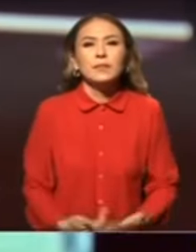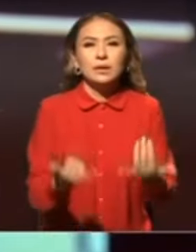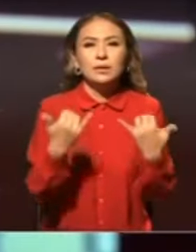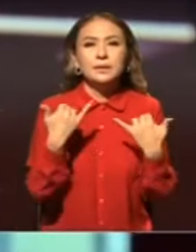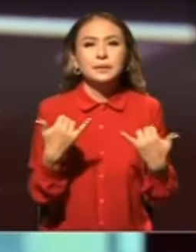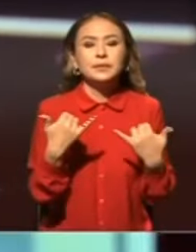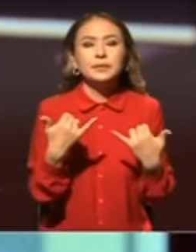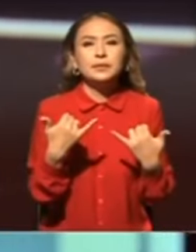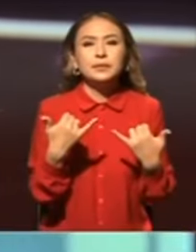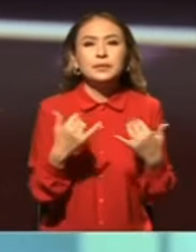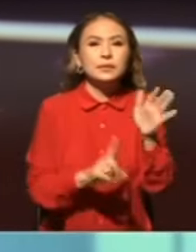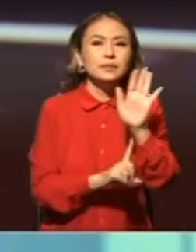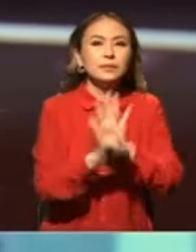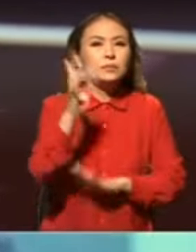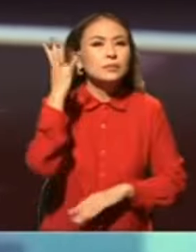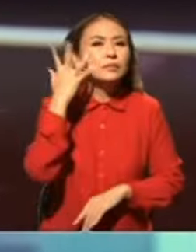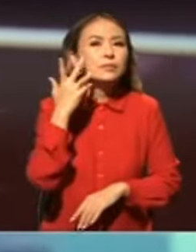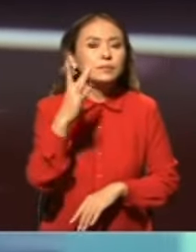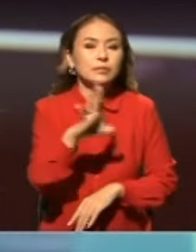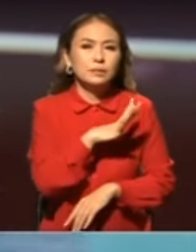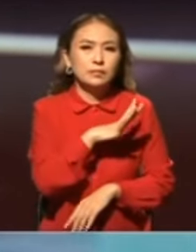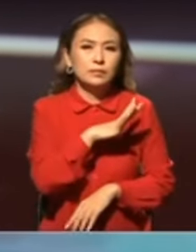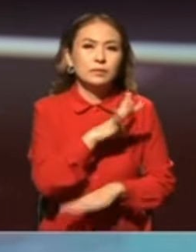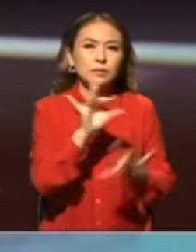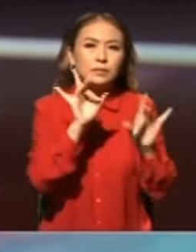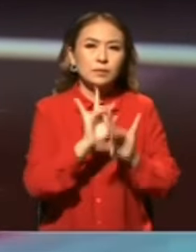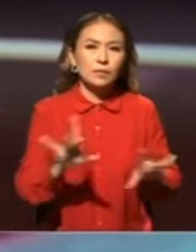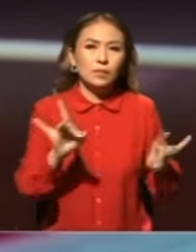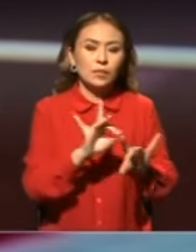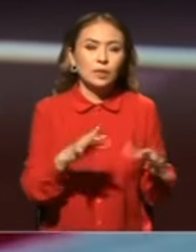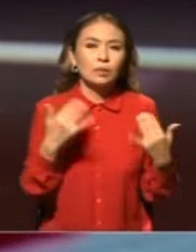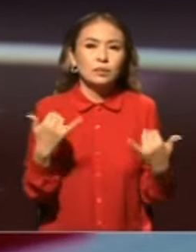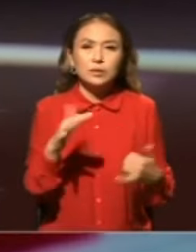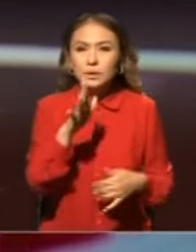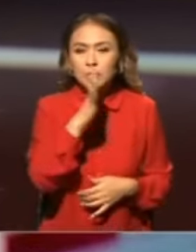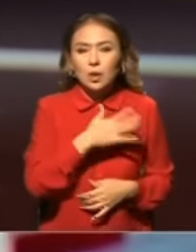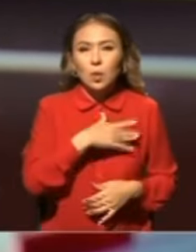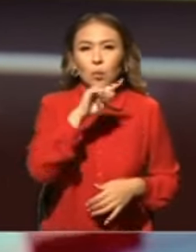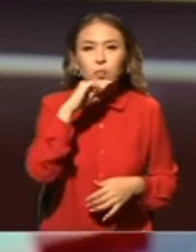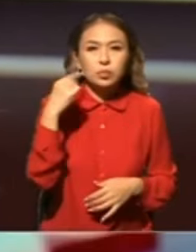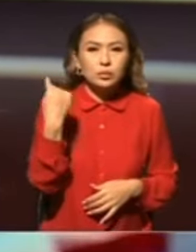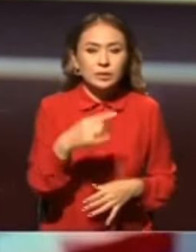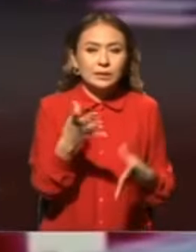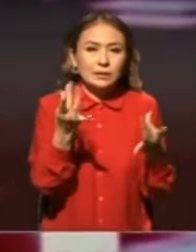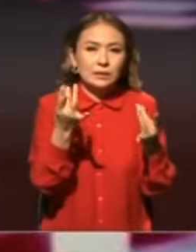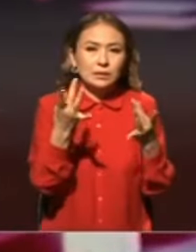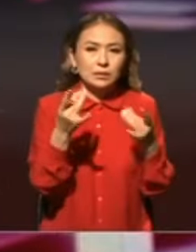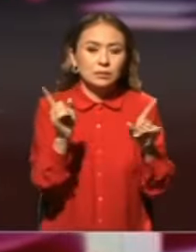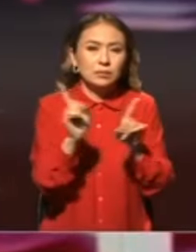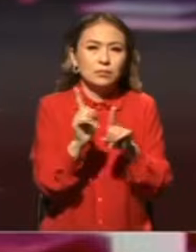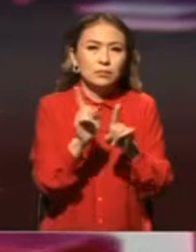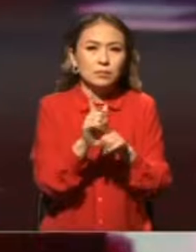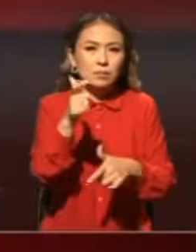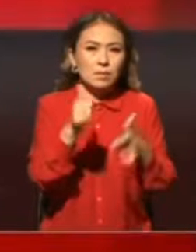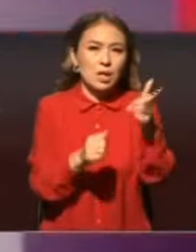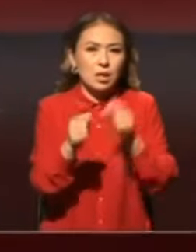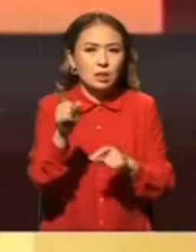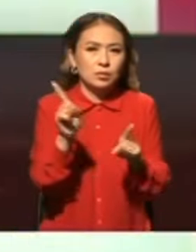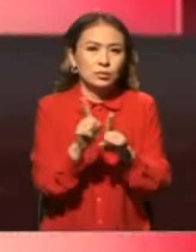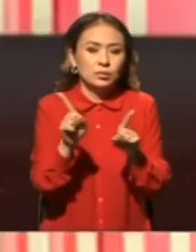енді жаңа осы басталарында да айтып отырмын ғой. О заманда, бұл заман біз Ресейден тіпті шикізат ретінде шикі сүтті де